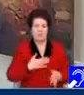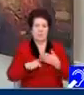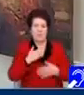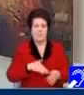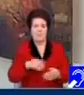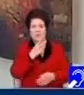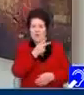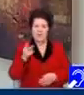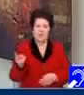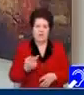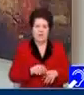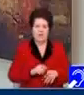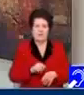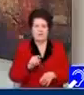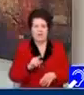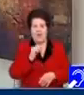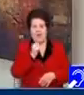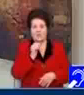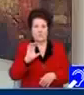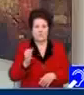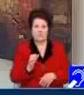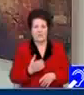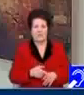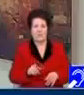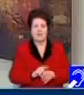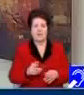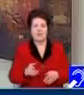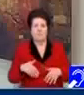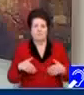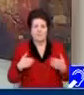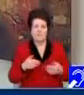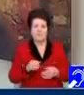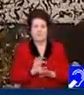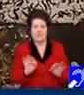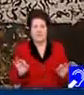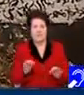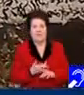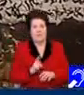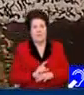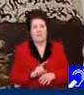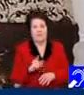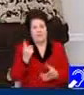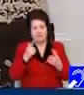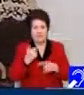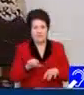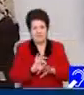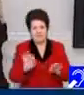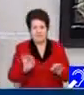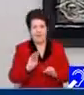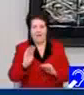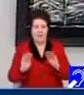constat că, iată, anul centenarului debutează sub fericite auspicii, cu această foarte frumoasă expoziție. M-a